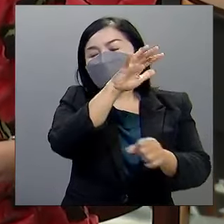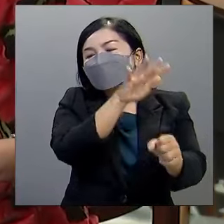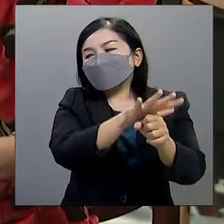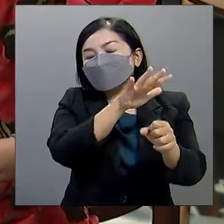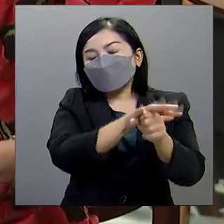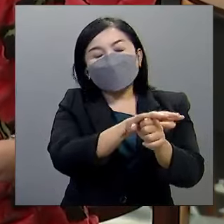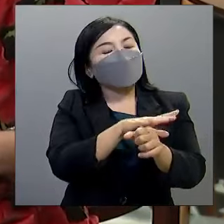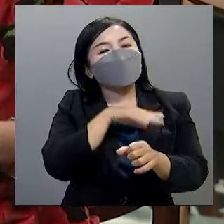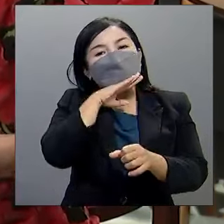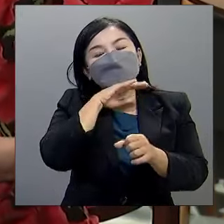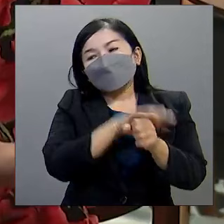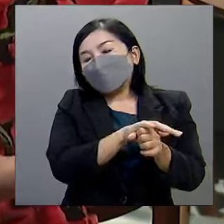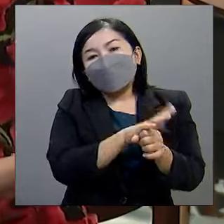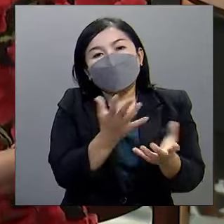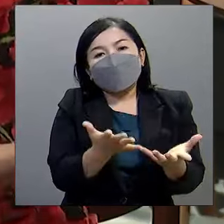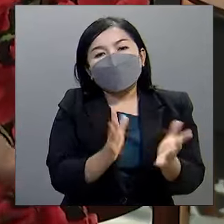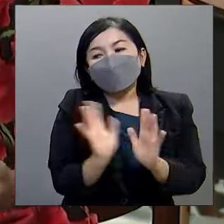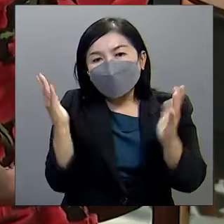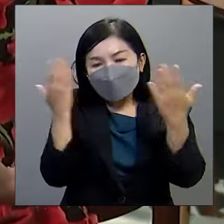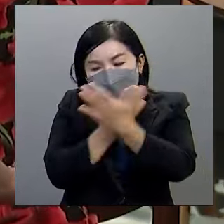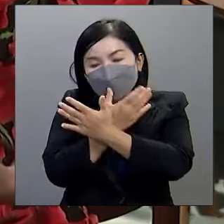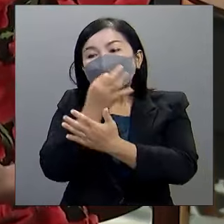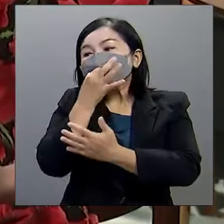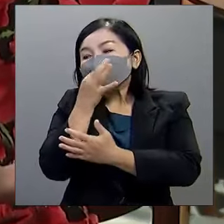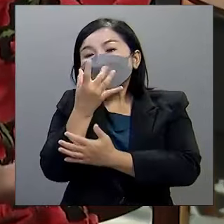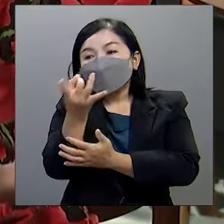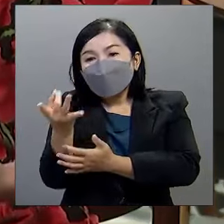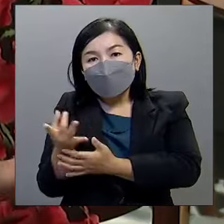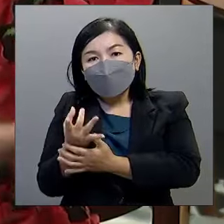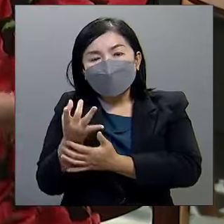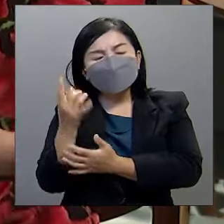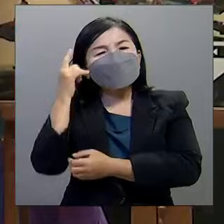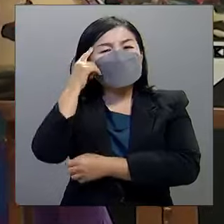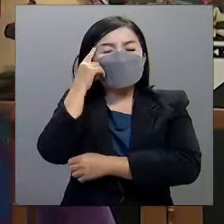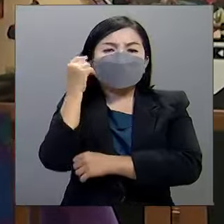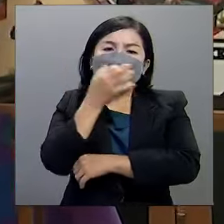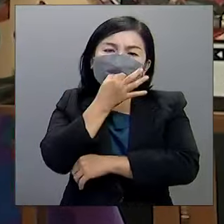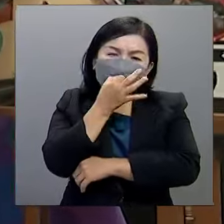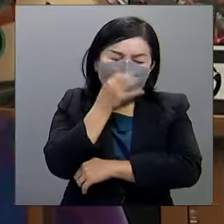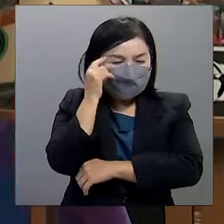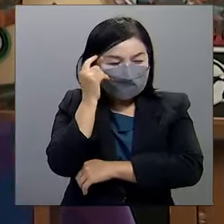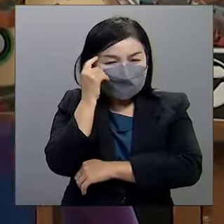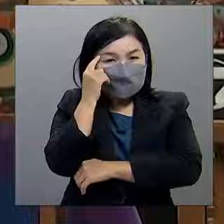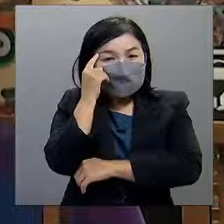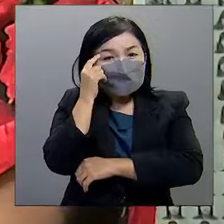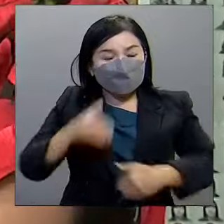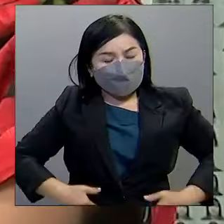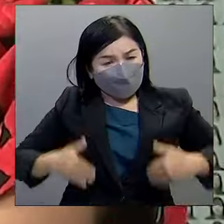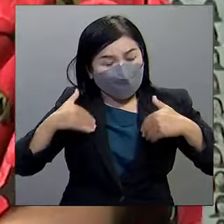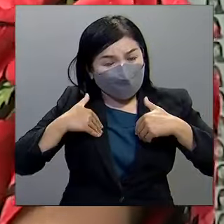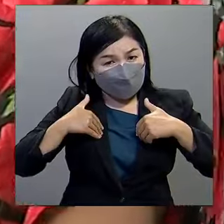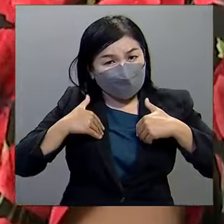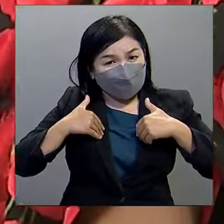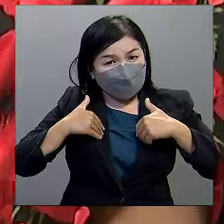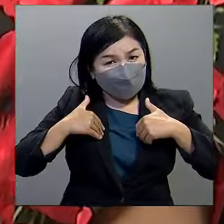ประจำแล้วก็อยากจะมีอาชีพอีกอาชีพนึงที่แบบมันน่าจะเป็นอาชีพที่เราใช้ชีวิตกับมันได้ไป